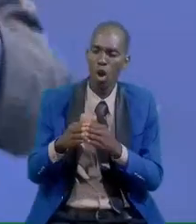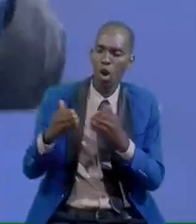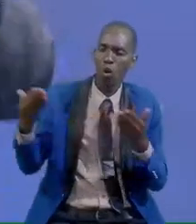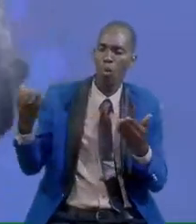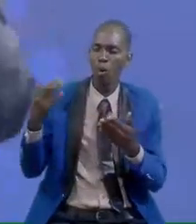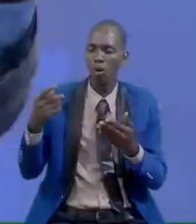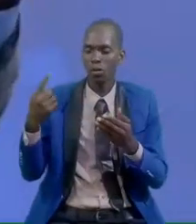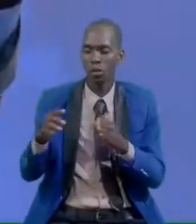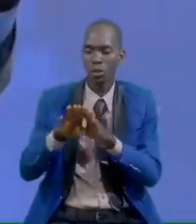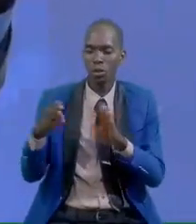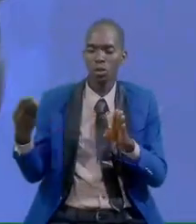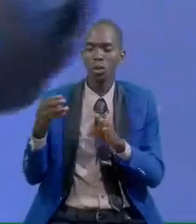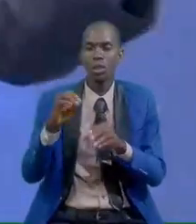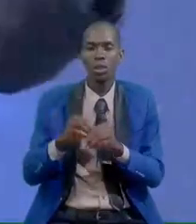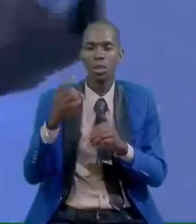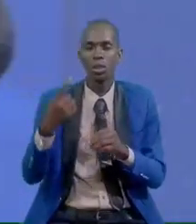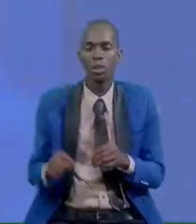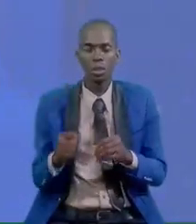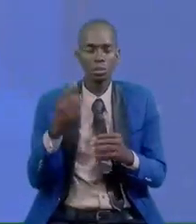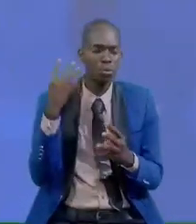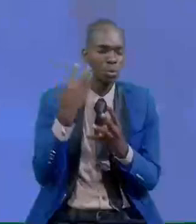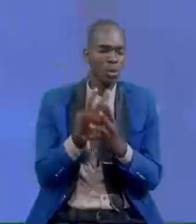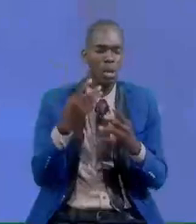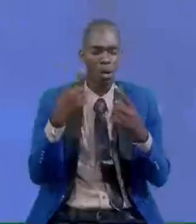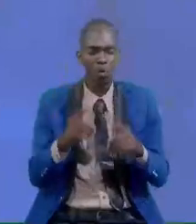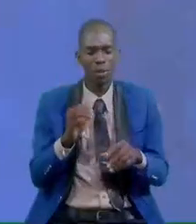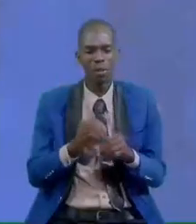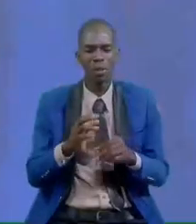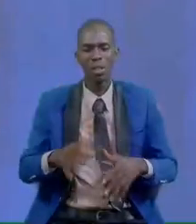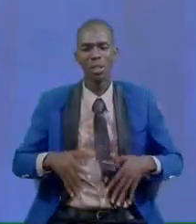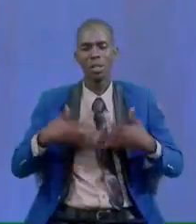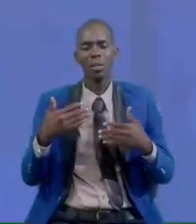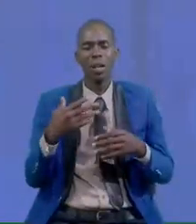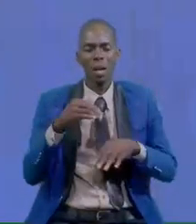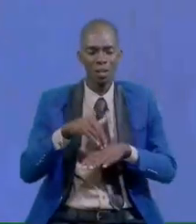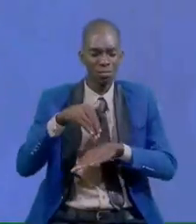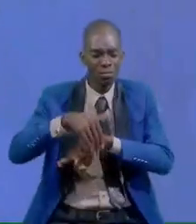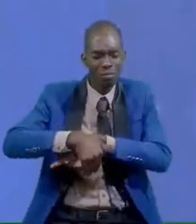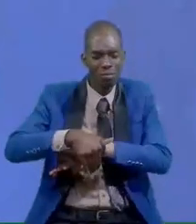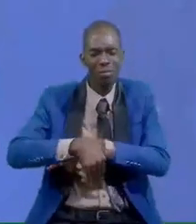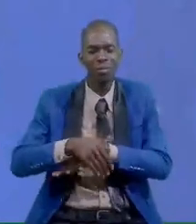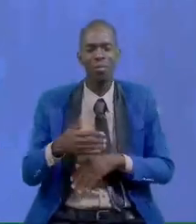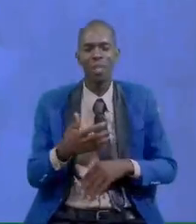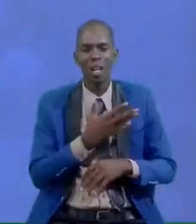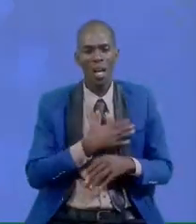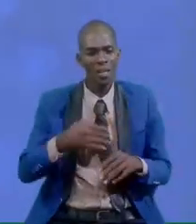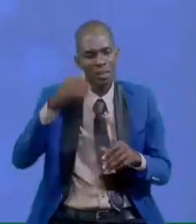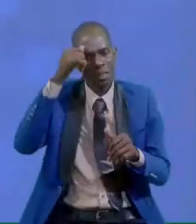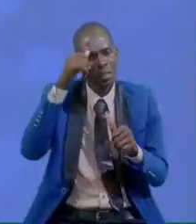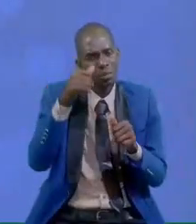les portes étaient ouvertes dans la prison. Cela eut lieu dans la nuit, au milieu, vers le milieu de la nuit, prière chantait.